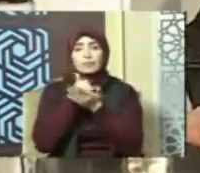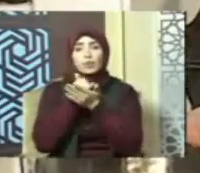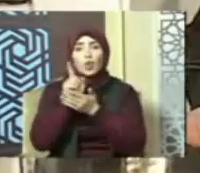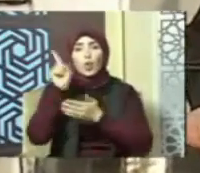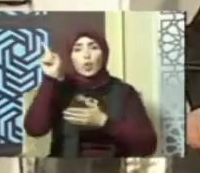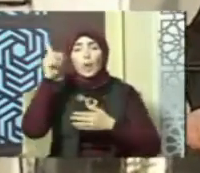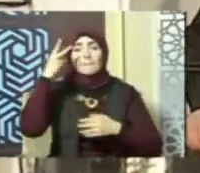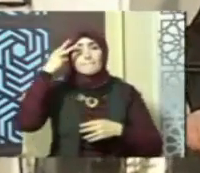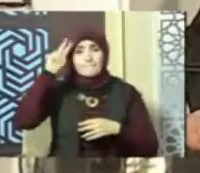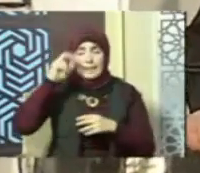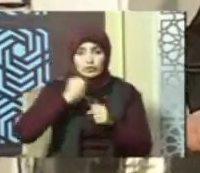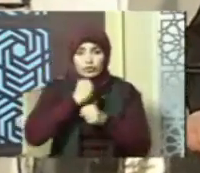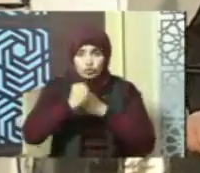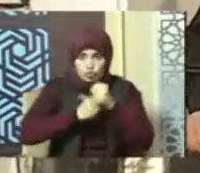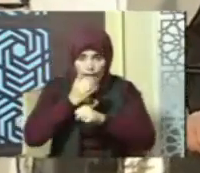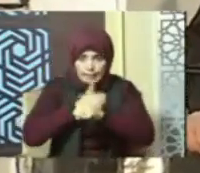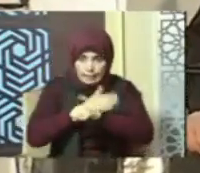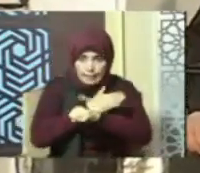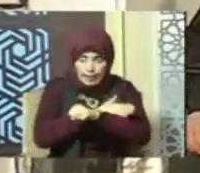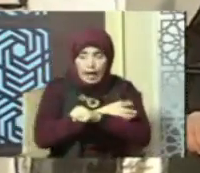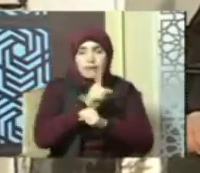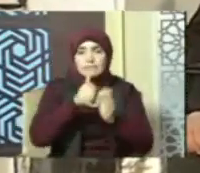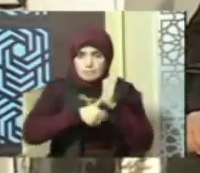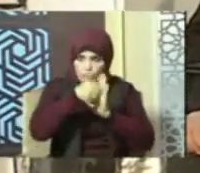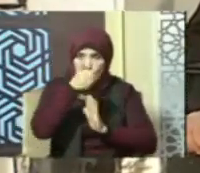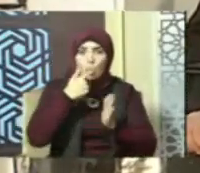فمن جد وجد